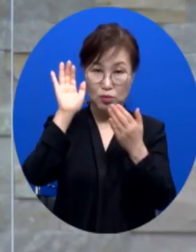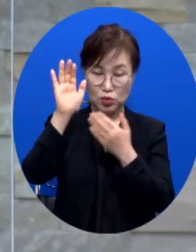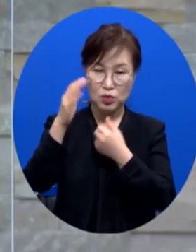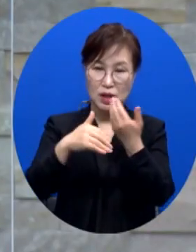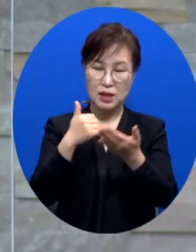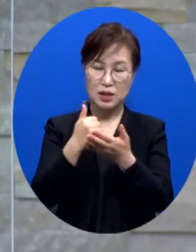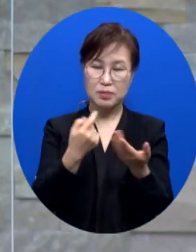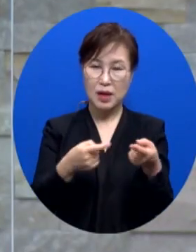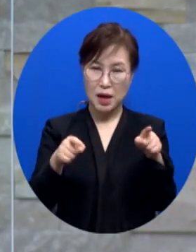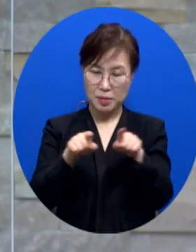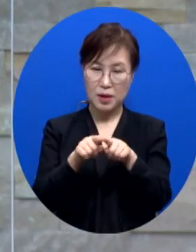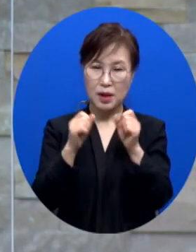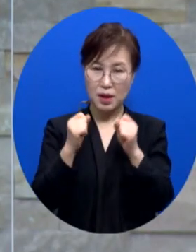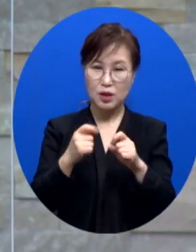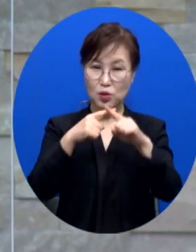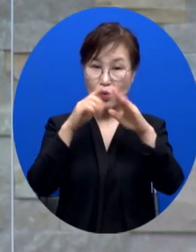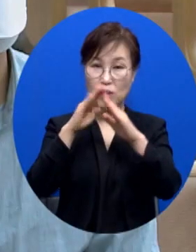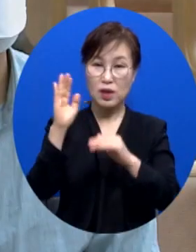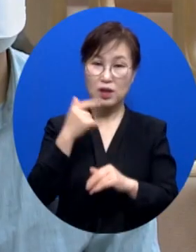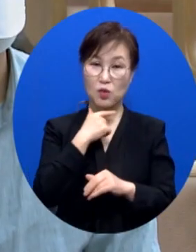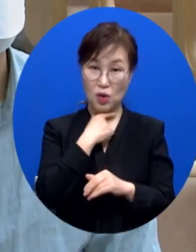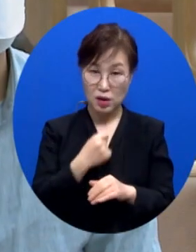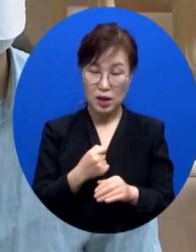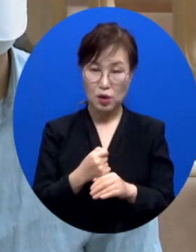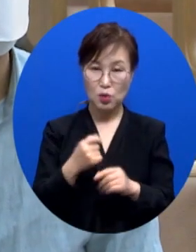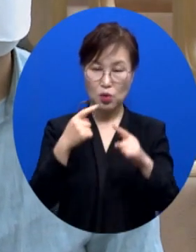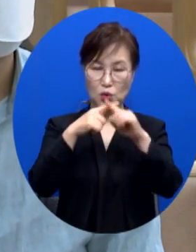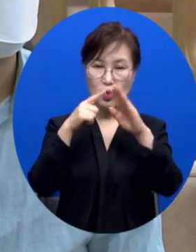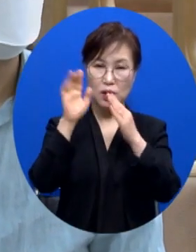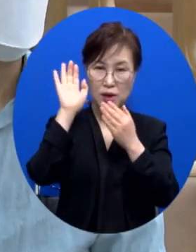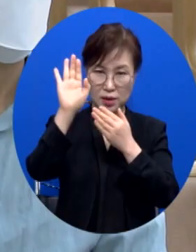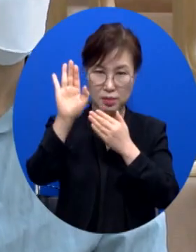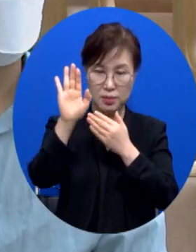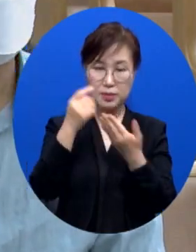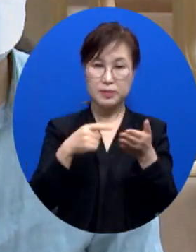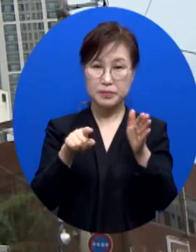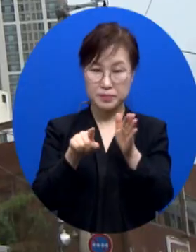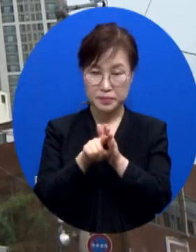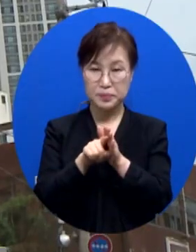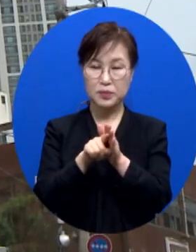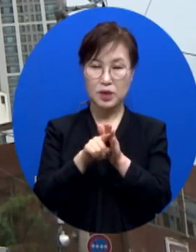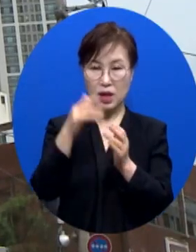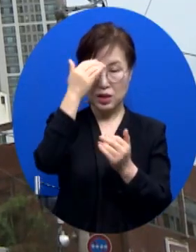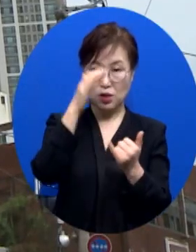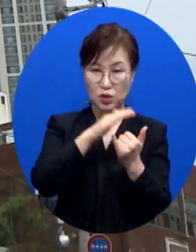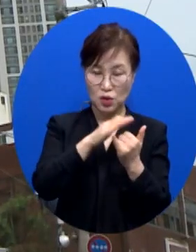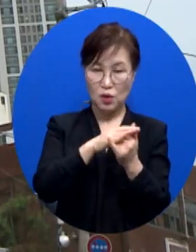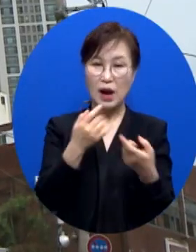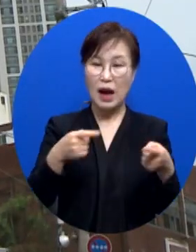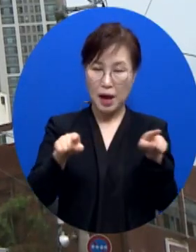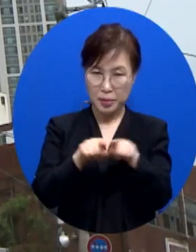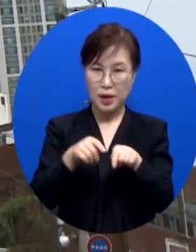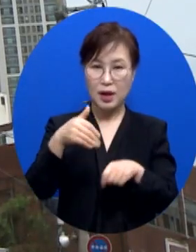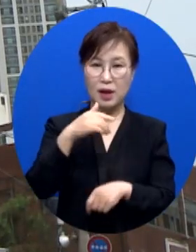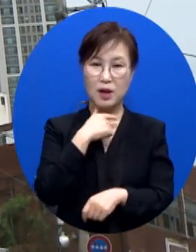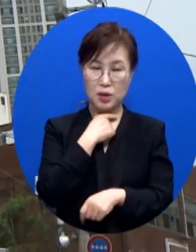하나님이 함께하는 교회가 되길 바라고 교회 미래를 위해 다음 세대와 함께 달려나가겠다고 말했습니다.